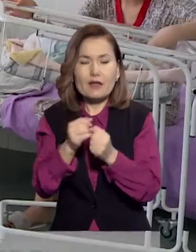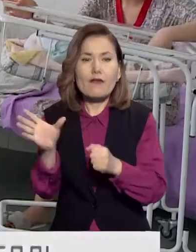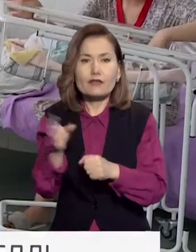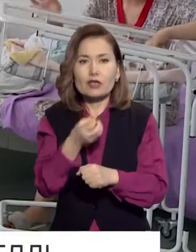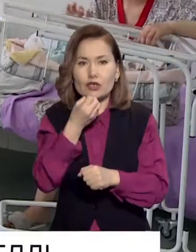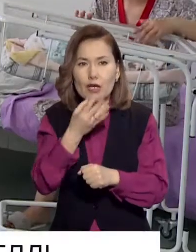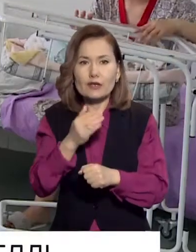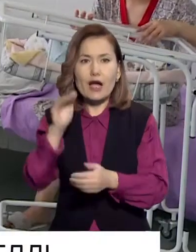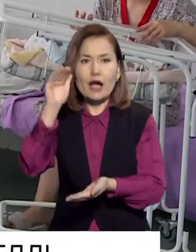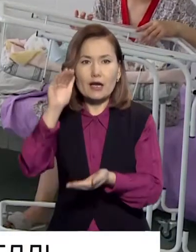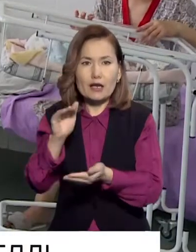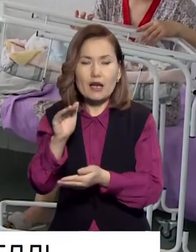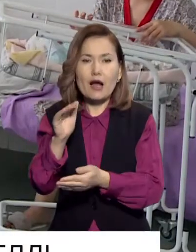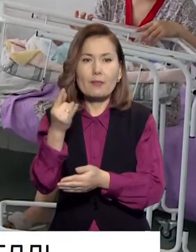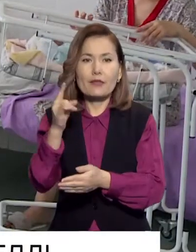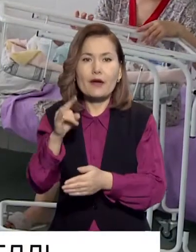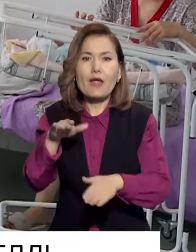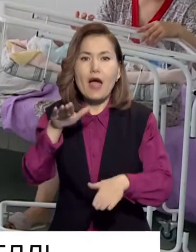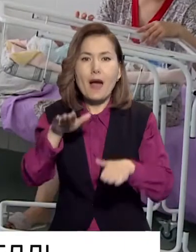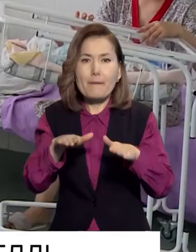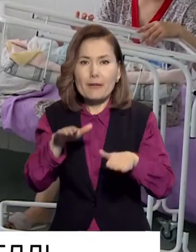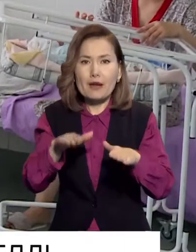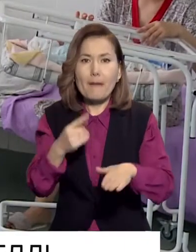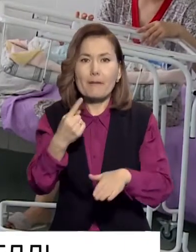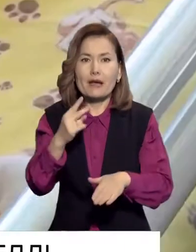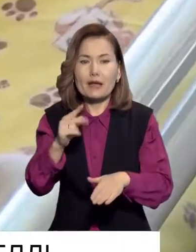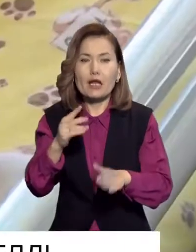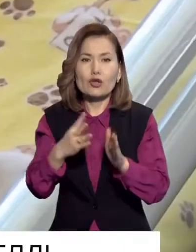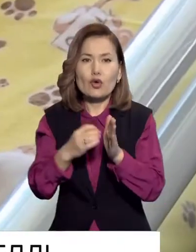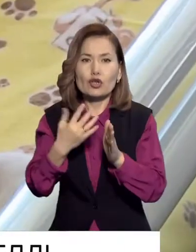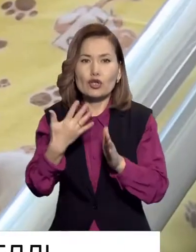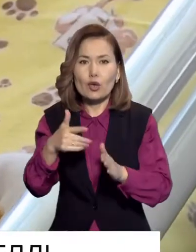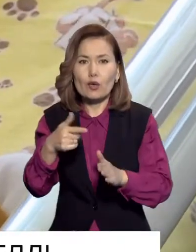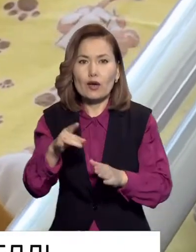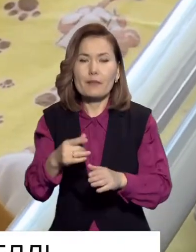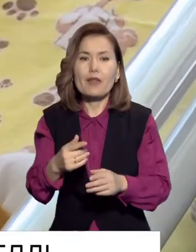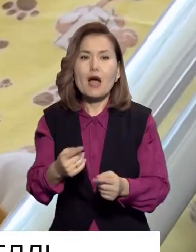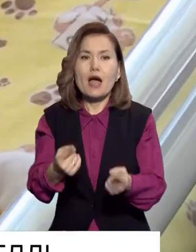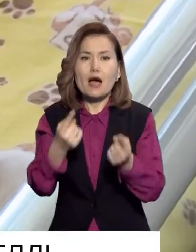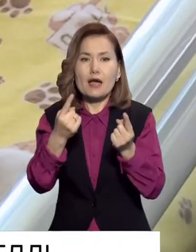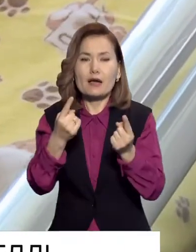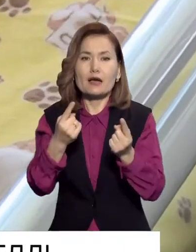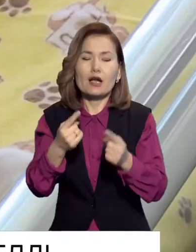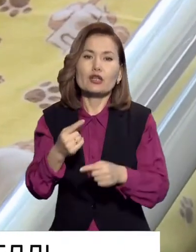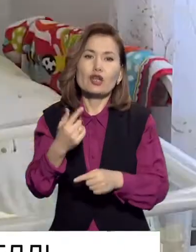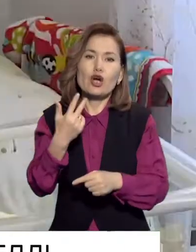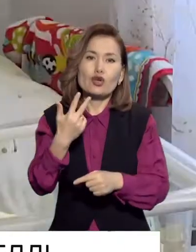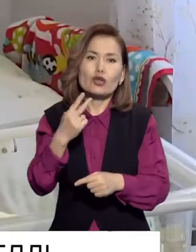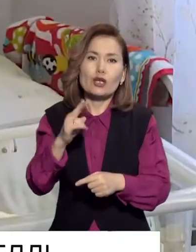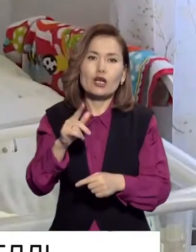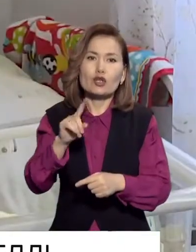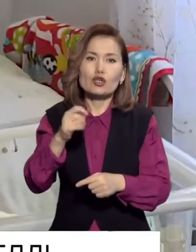Ең кішкентай шақалақтың салмағы 1 келі 950 грамм, ал ең ірісі 3 келі 150 грамм.